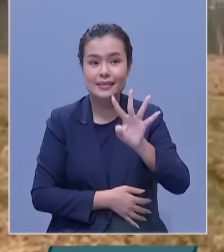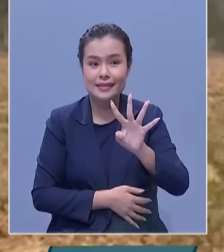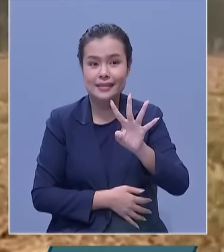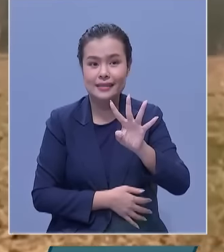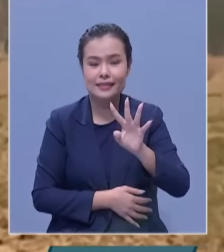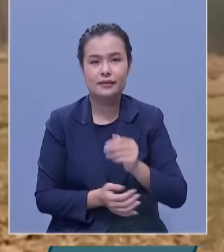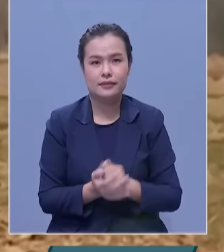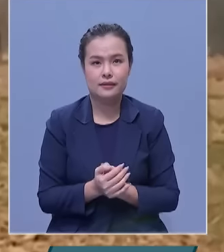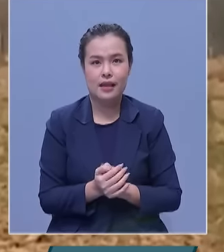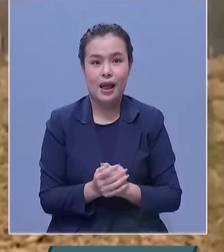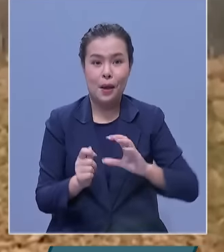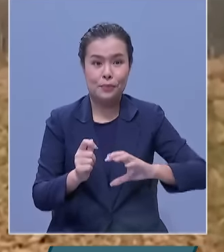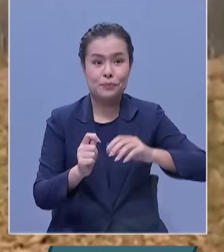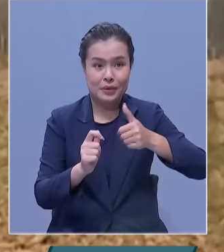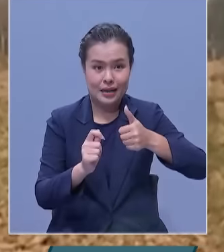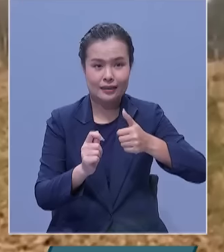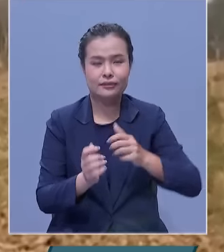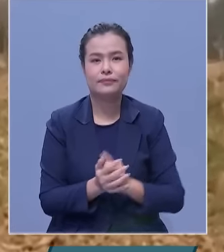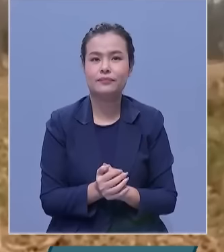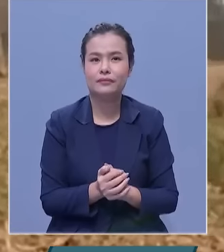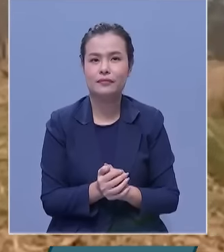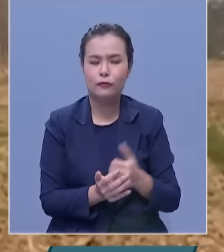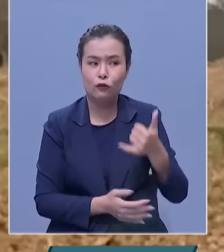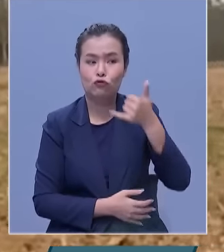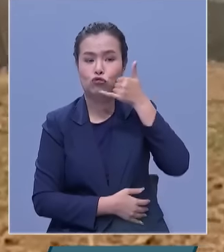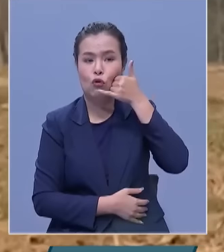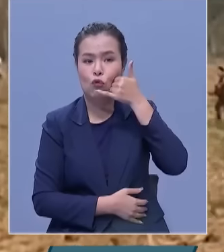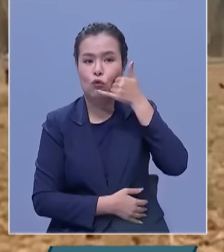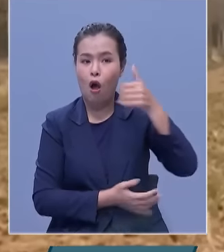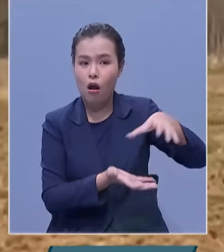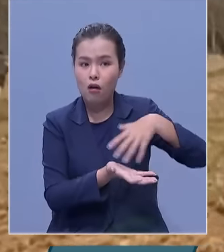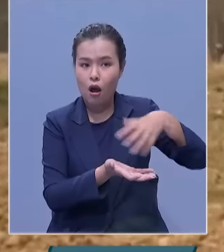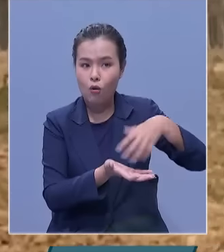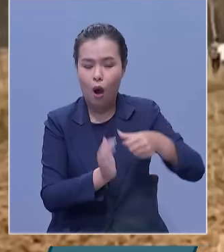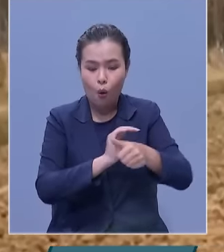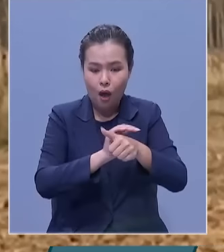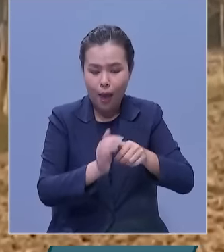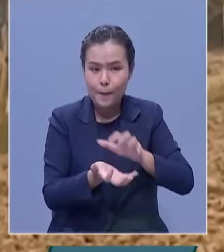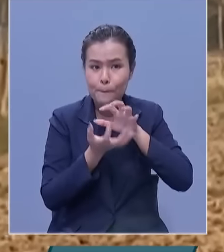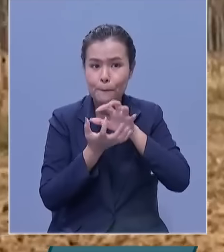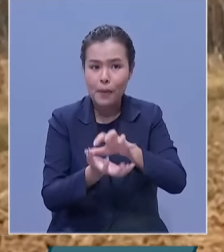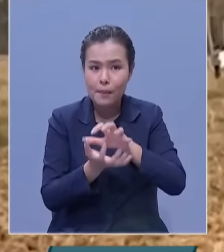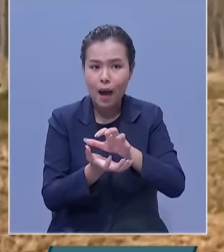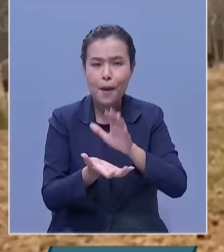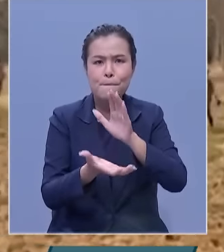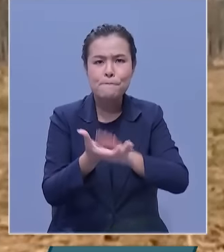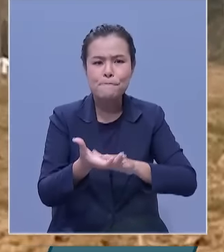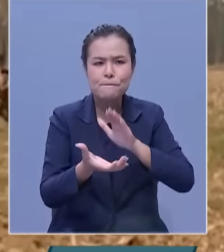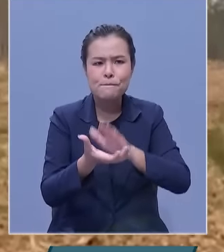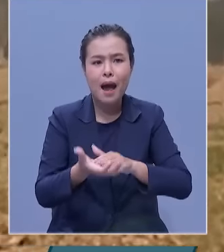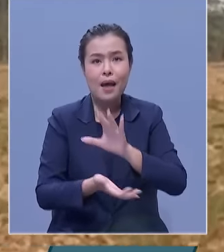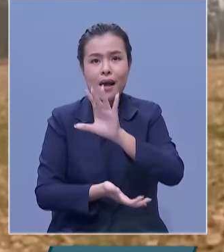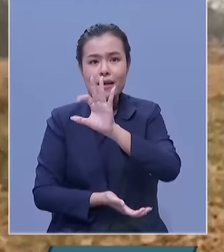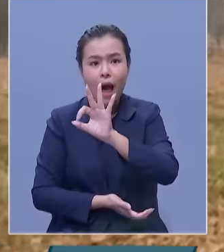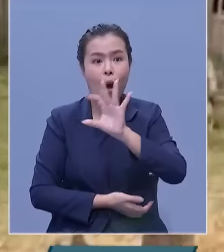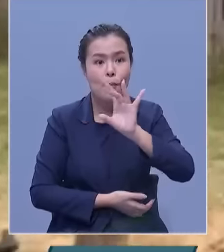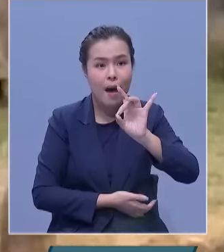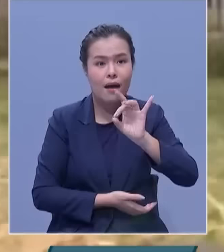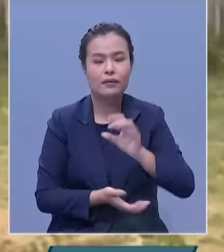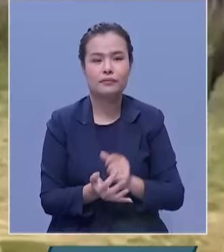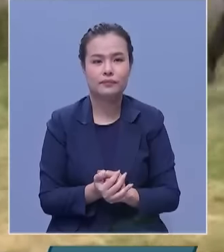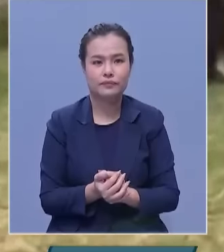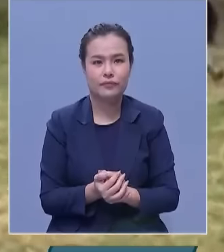จำป่าหวายอำเภอเมืองนะคะหลังจากได้รับรายงานเนี่ยบอกว่าเขาลักลอบเล่นพนันไฮโลแล้วก็ไพ่ป๊อกเด้งกันเข้าไปถึงปุ๊บ